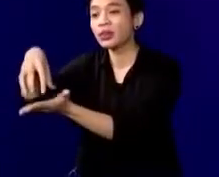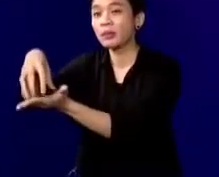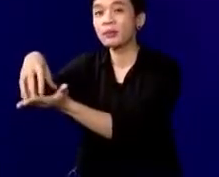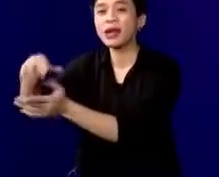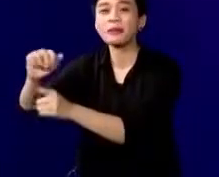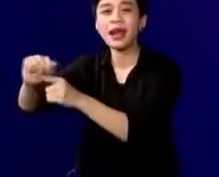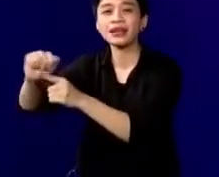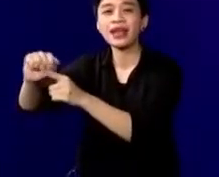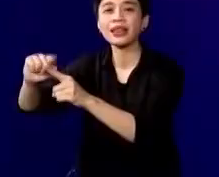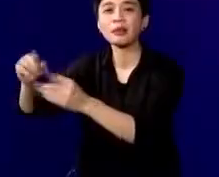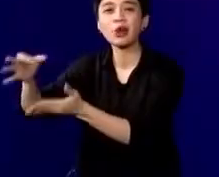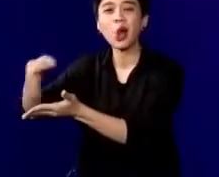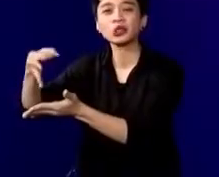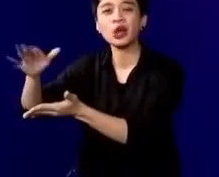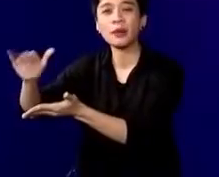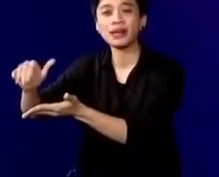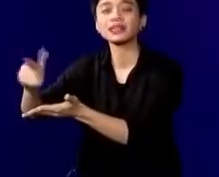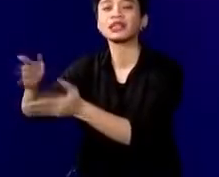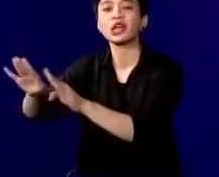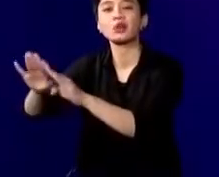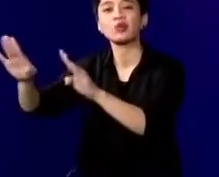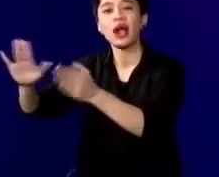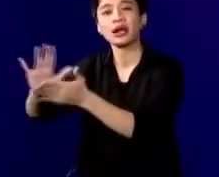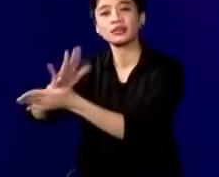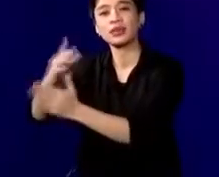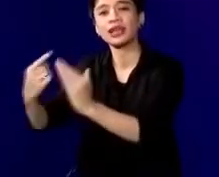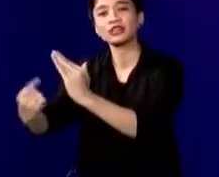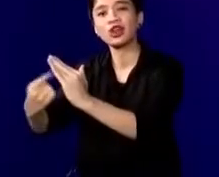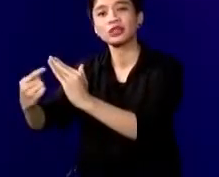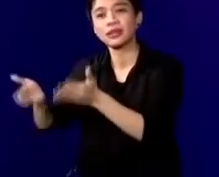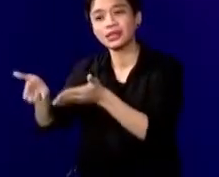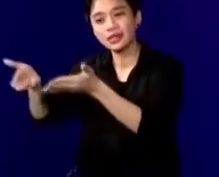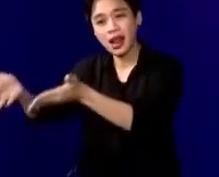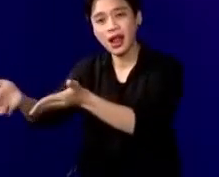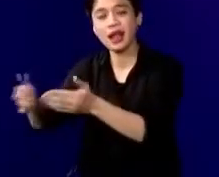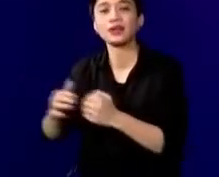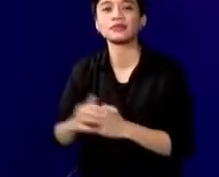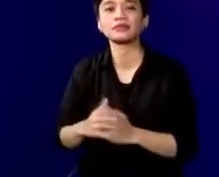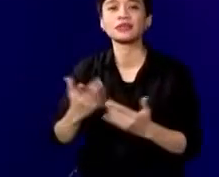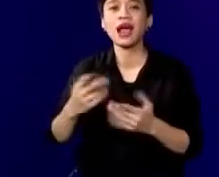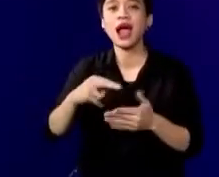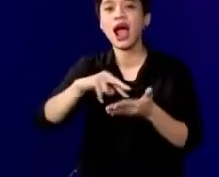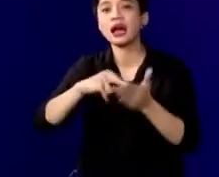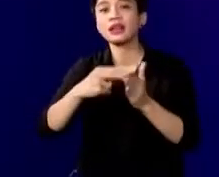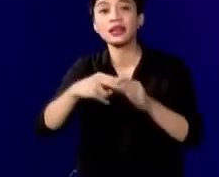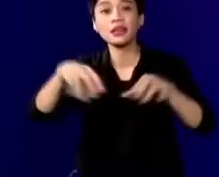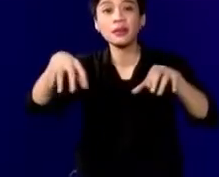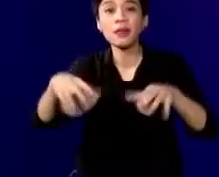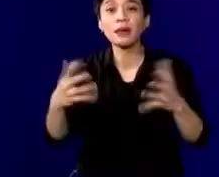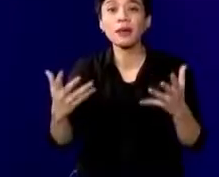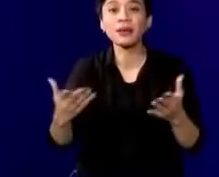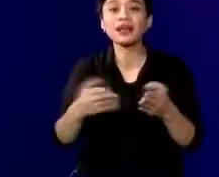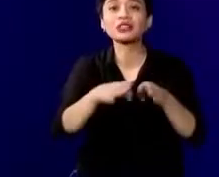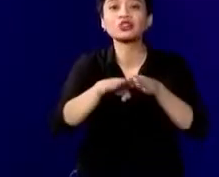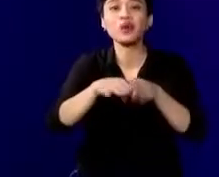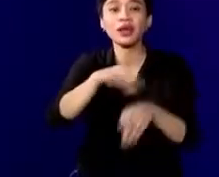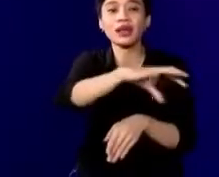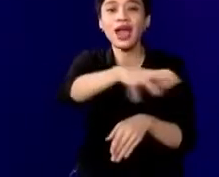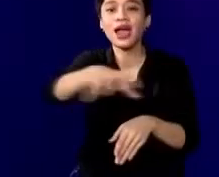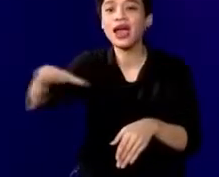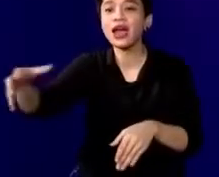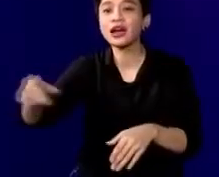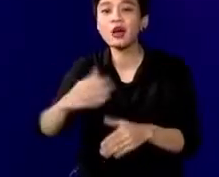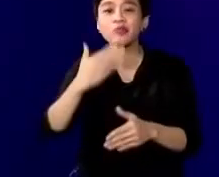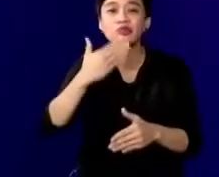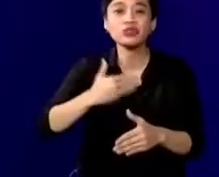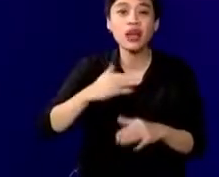digunakan itu bisa dimanfaatkan untuk isolasi Mandiri jadi itu bisa disesuaikan di inya masing-masing